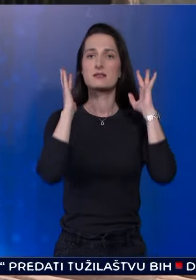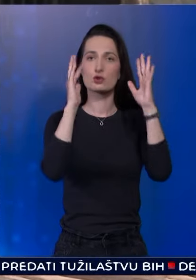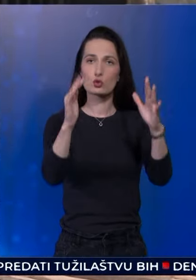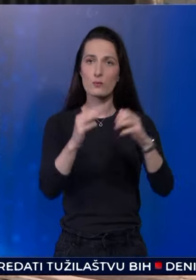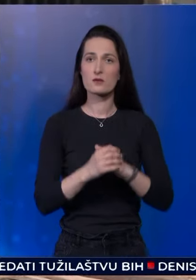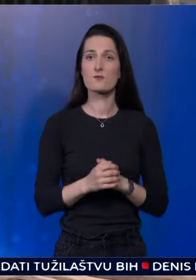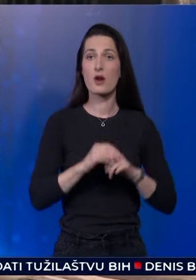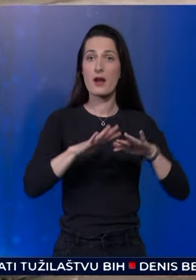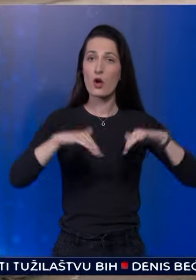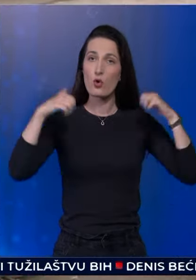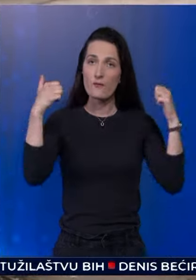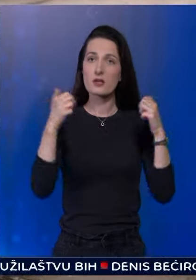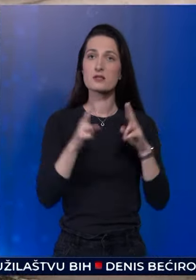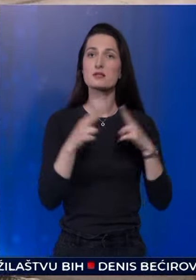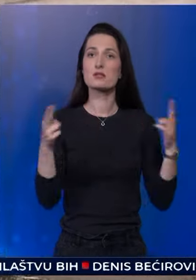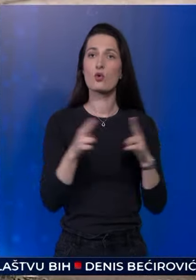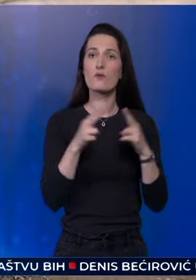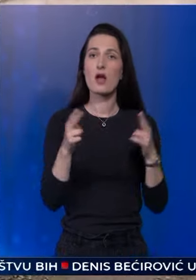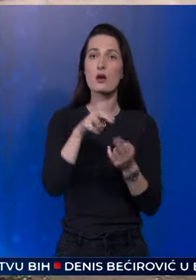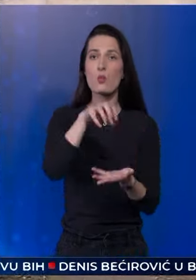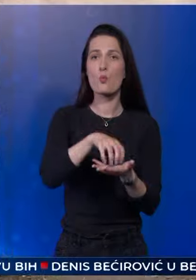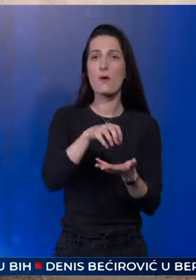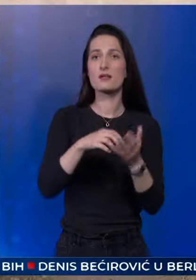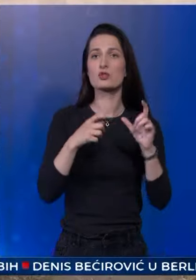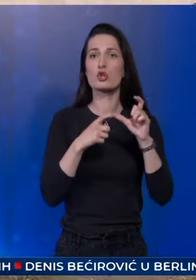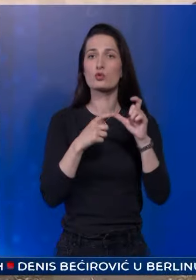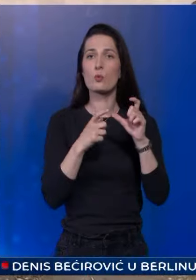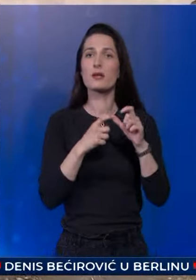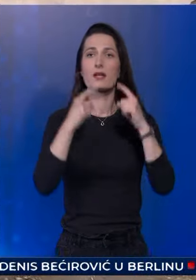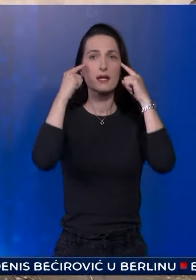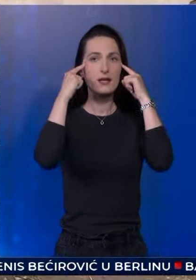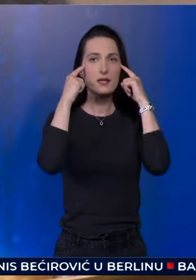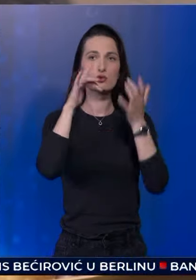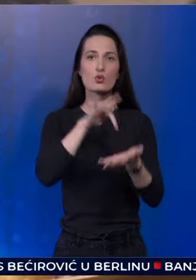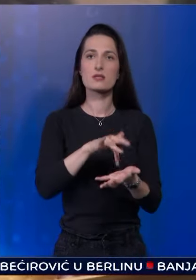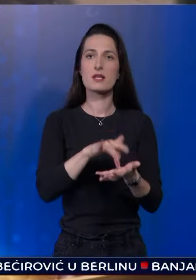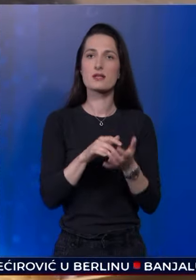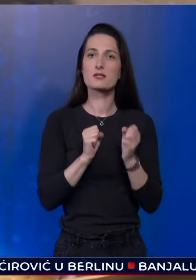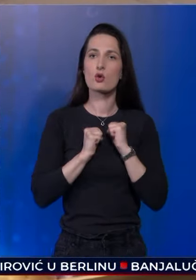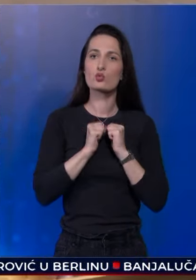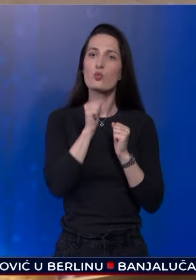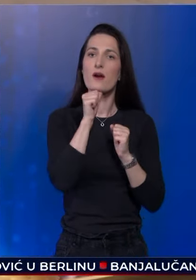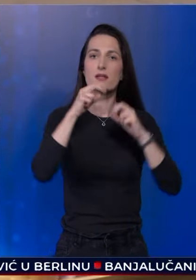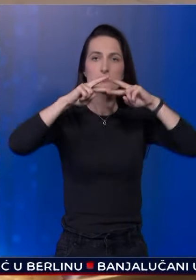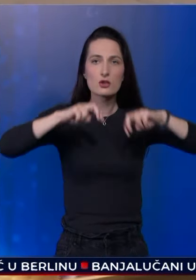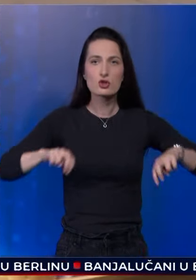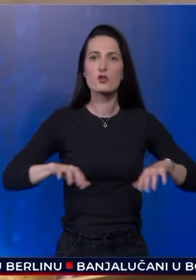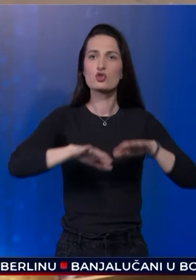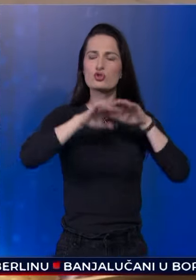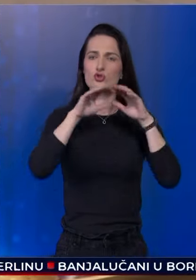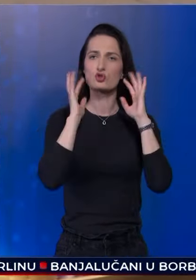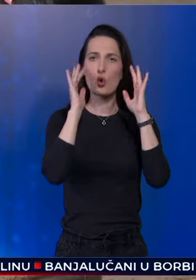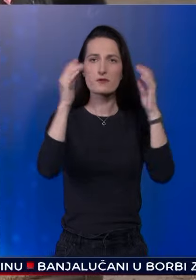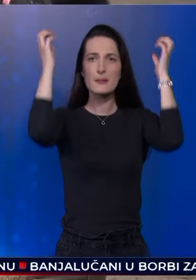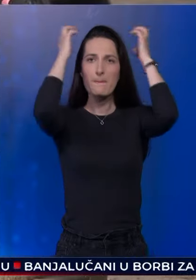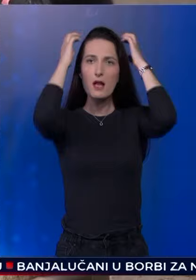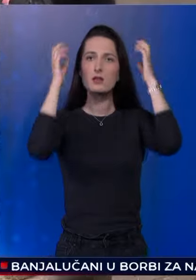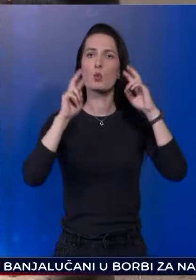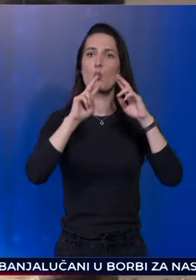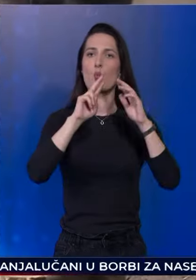za šumarstvo. Na konferenciji za novinare u bazi Shenshuping, Kineskog centra za očuvanje i istraživanje džinovskih pandi